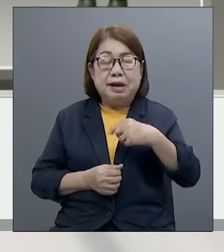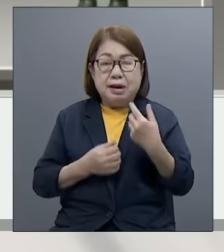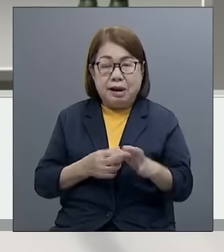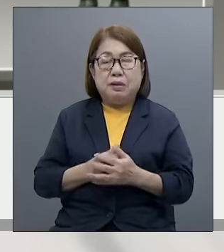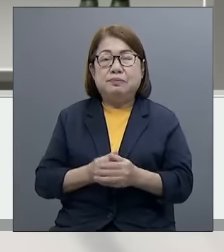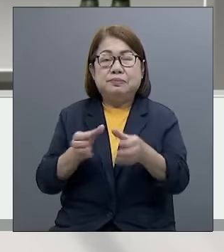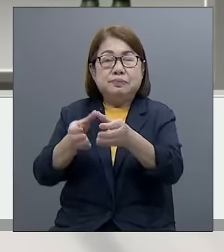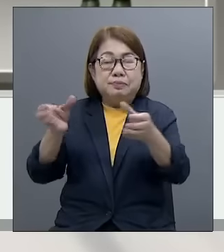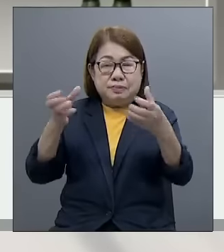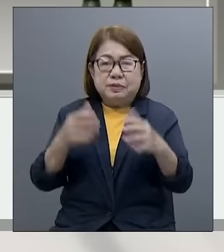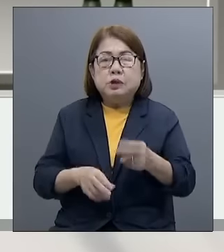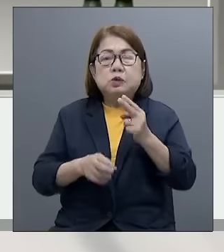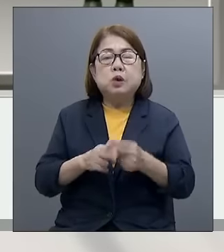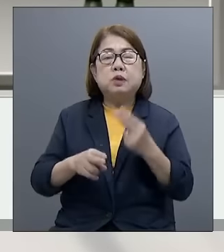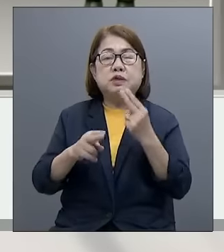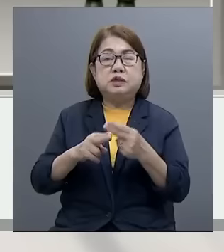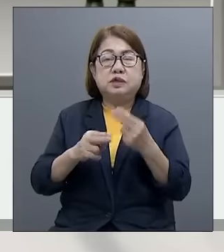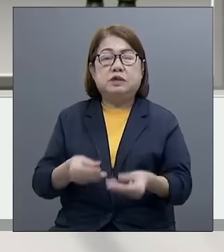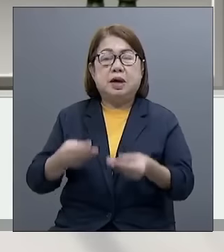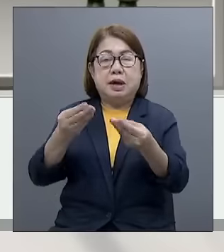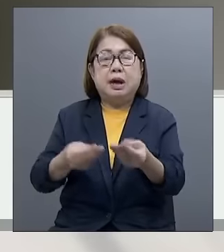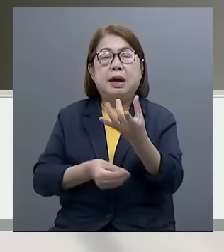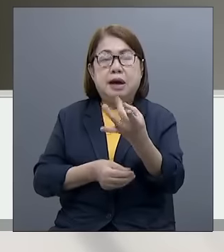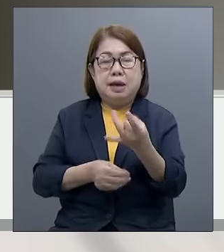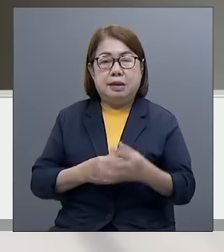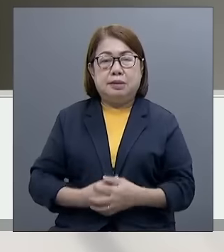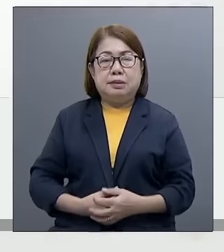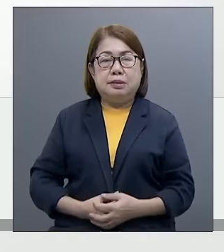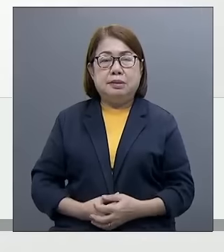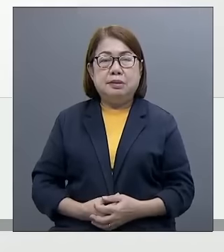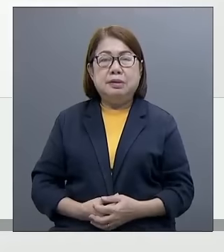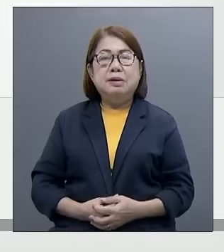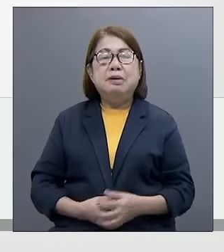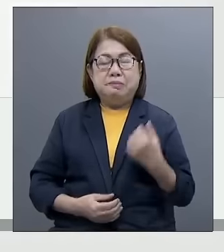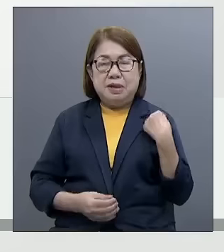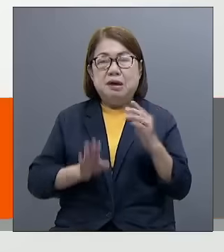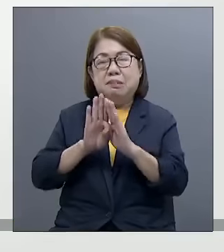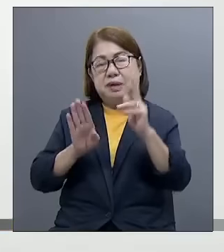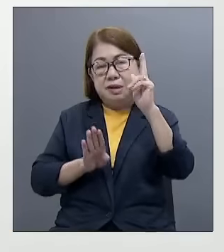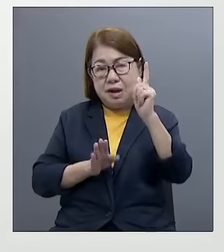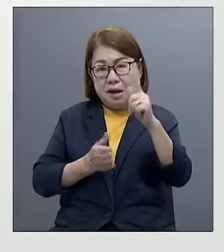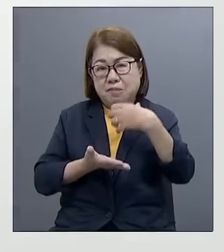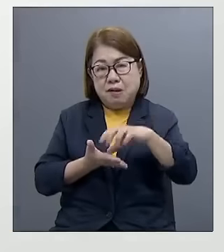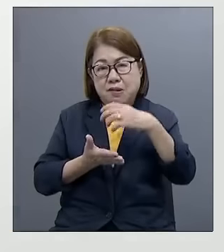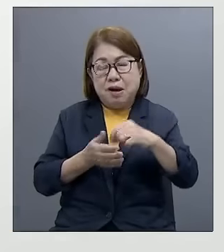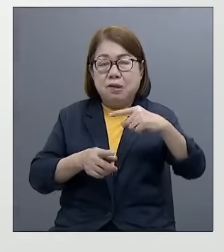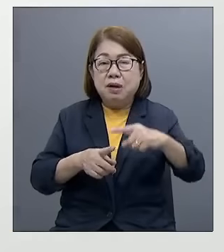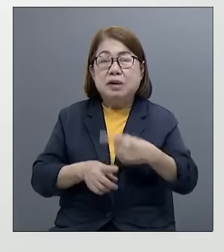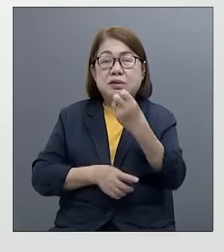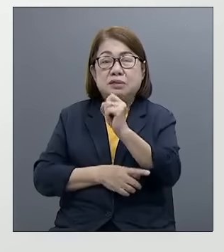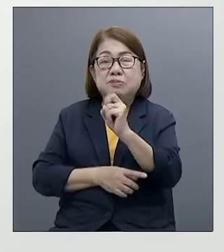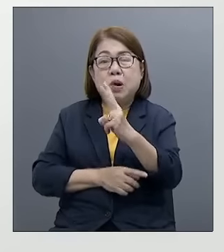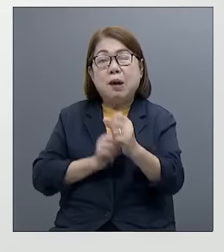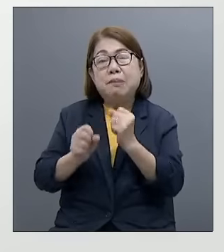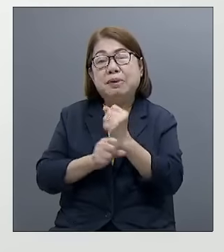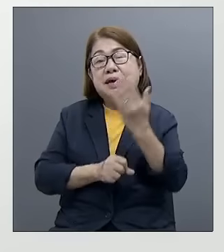คำนิยามหรือเรียกโกเด้น Boyว่าอะไรค่ะเมจมีแถลงการณ์ออกมาเมื่อปลายเดือนธันวาคมปีที่แล้วนะคะเมื่อ